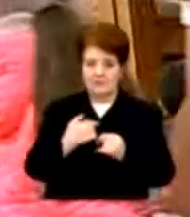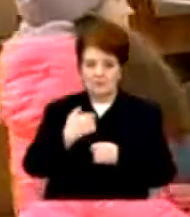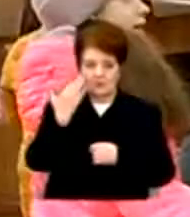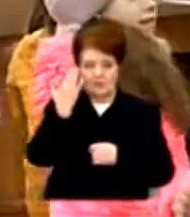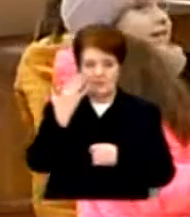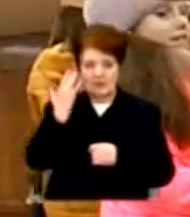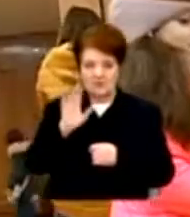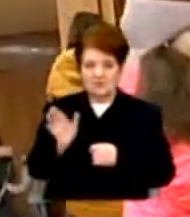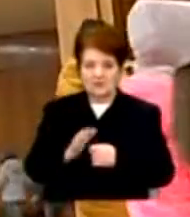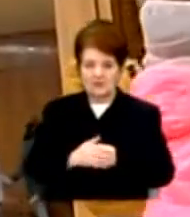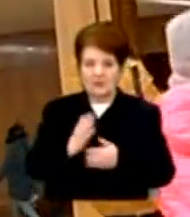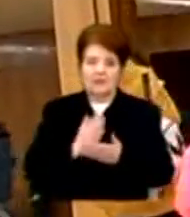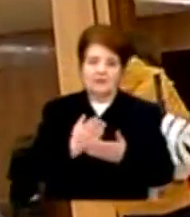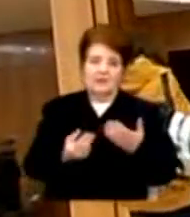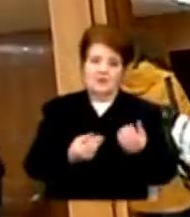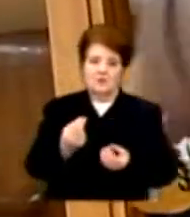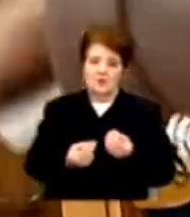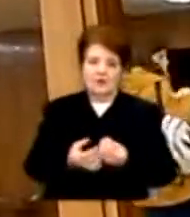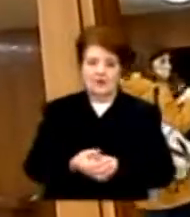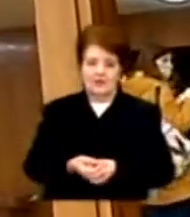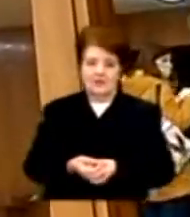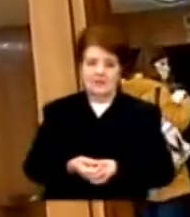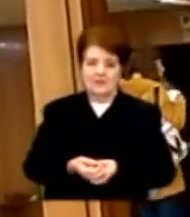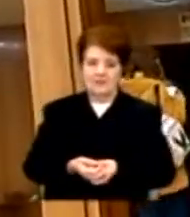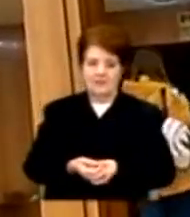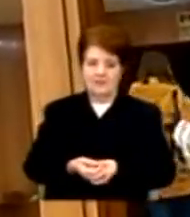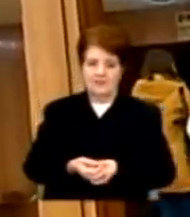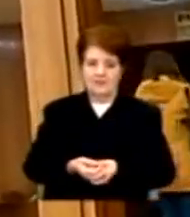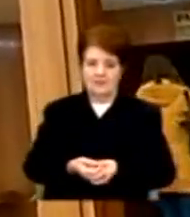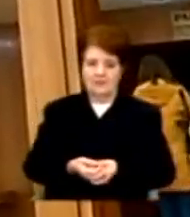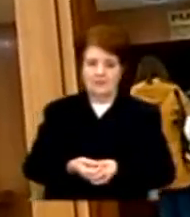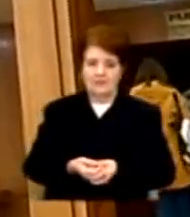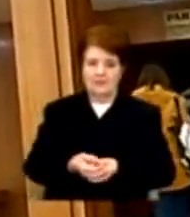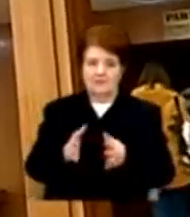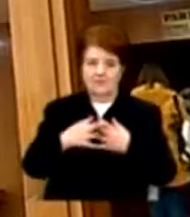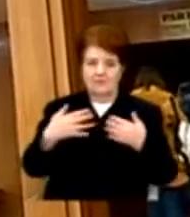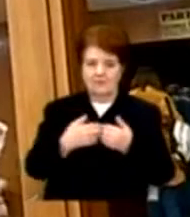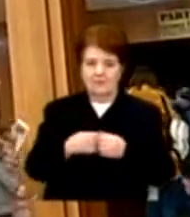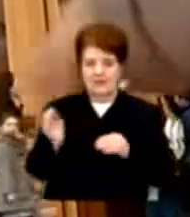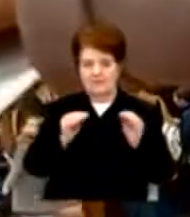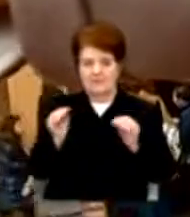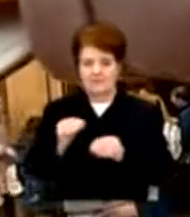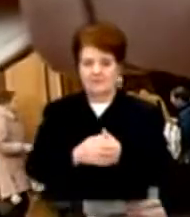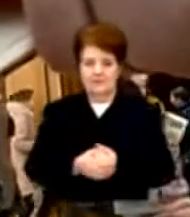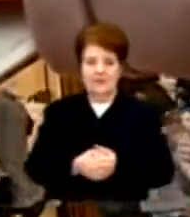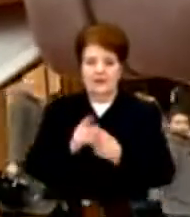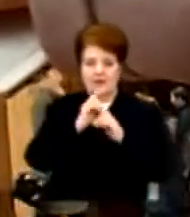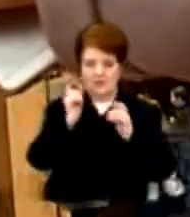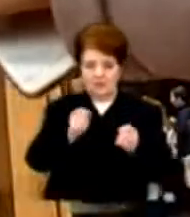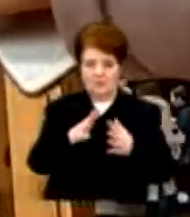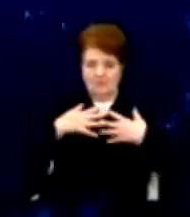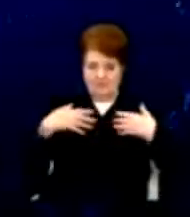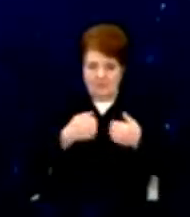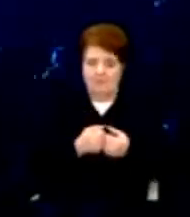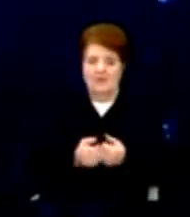imaginat niște dulciuri, niște jucării. Ce drăguț, cine te-a ajutat să împachetezi cadou? Familia. Familia, este un cadou din partea familiei,